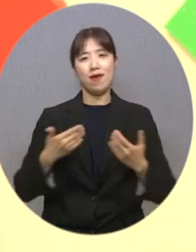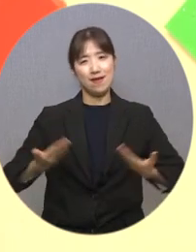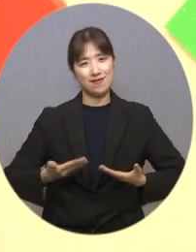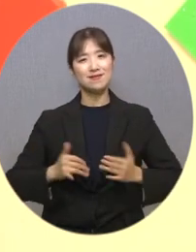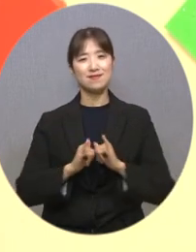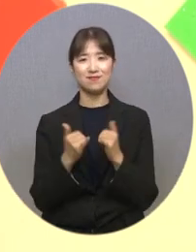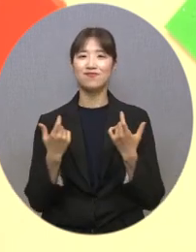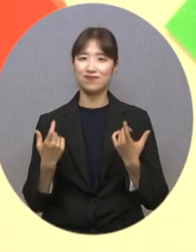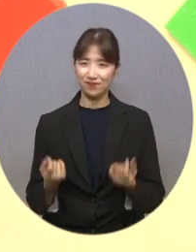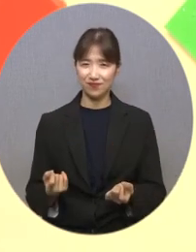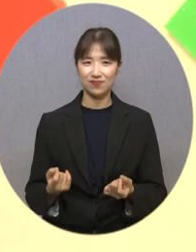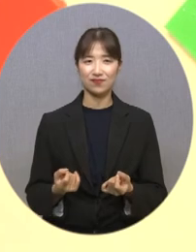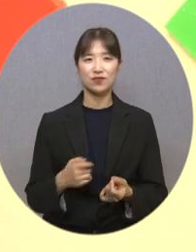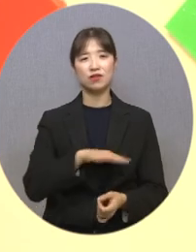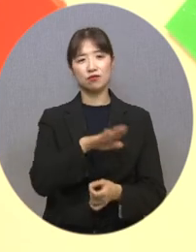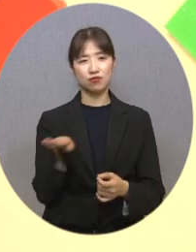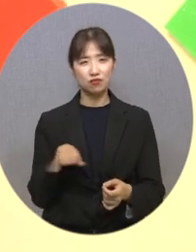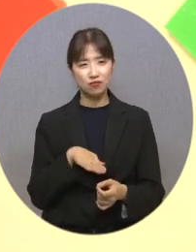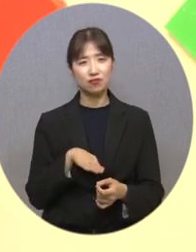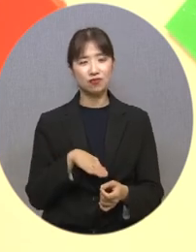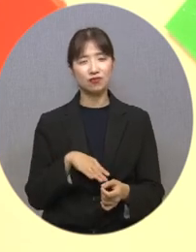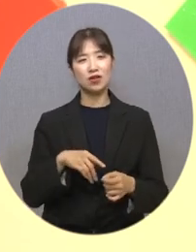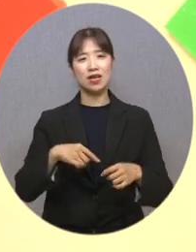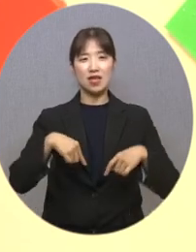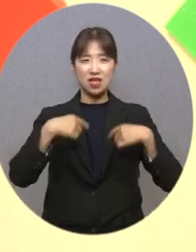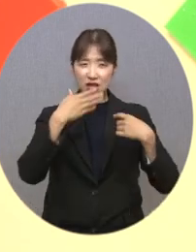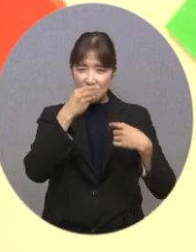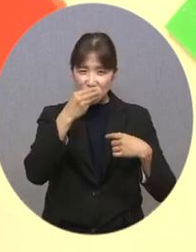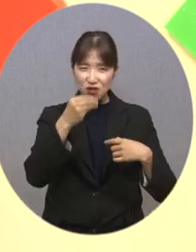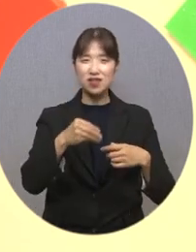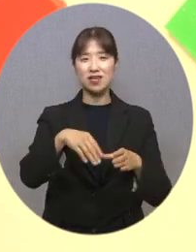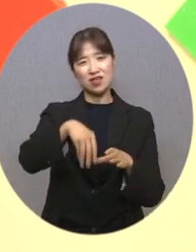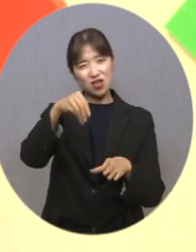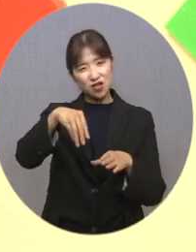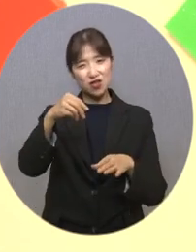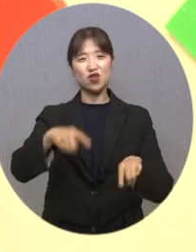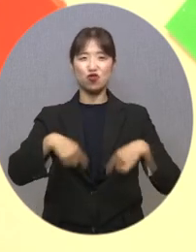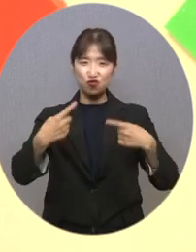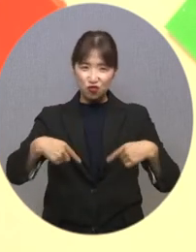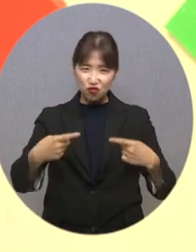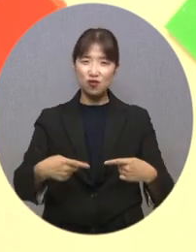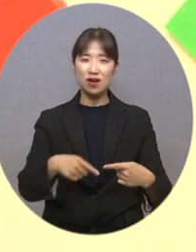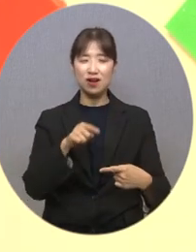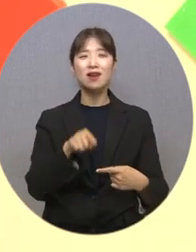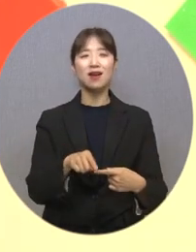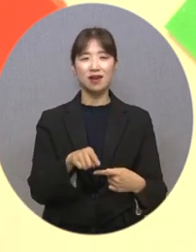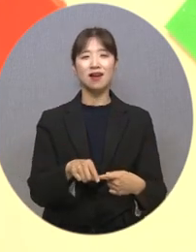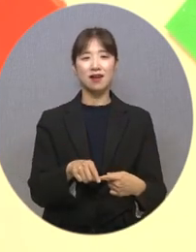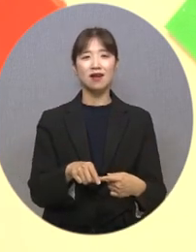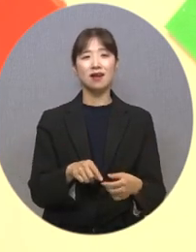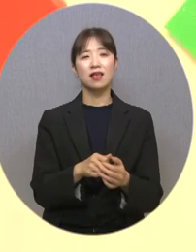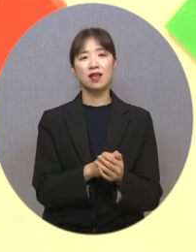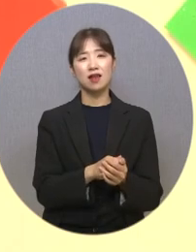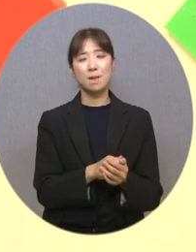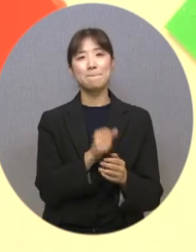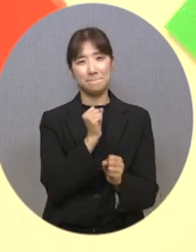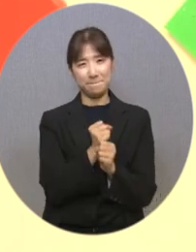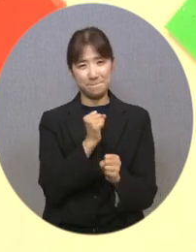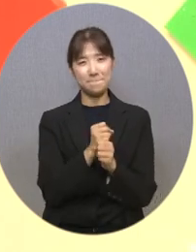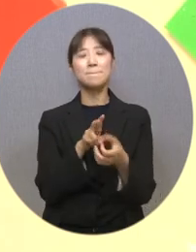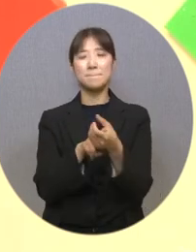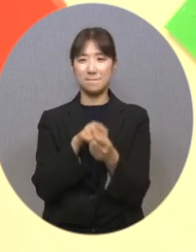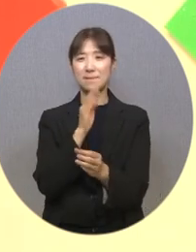합니다. 우리 전보를 또는 핸드타월 또 뭐 두루마리, 미용핏이 이런 네킨 이런 부분들을 생산